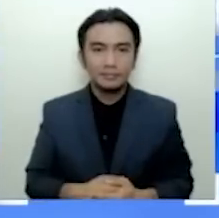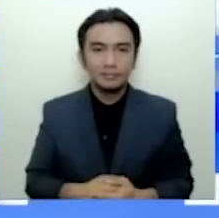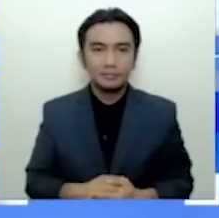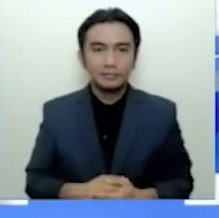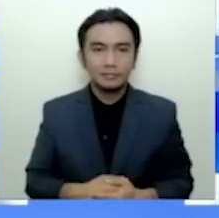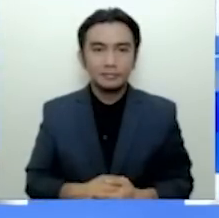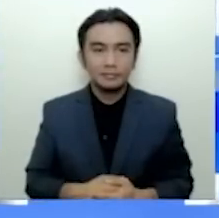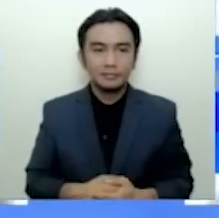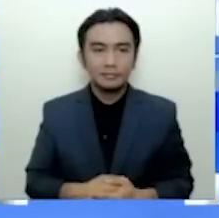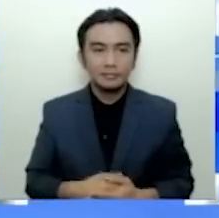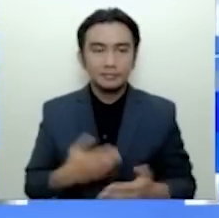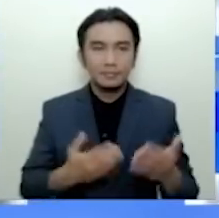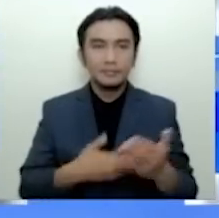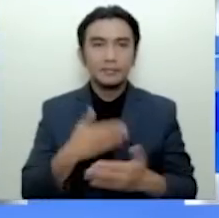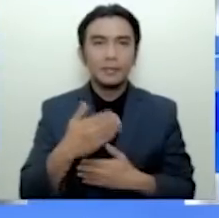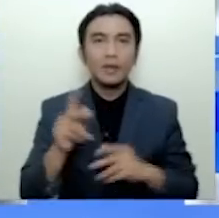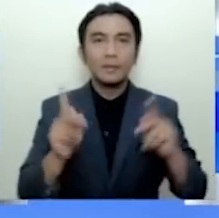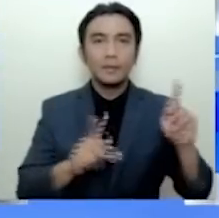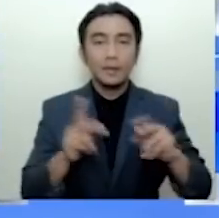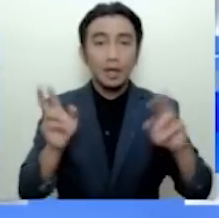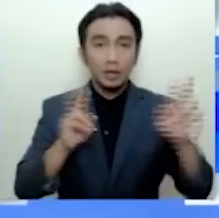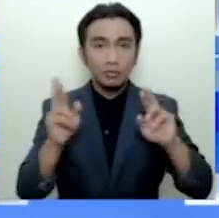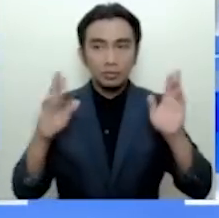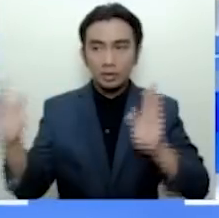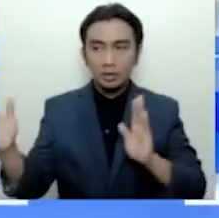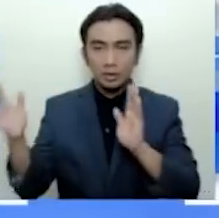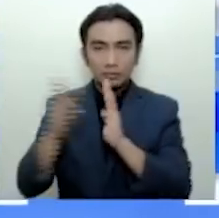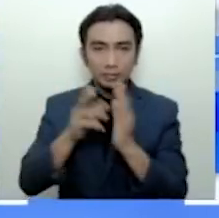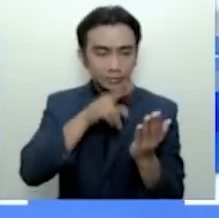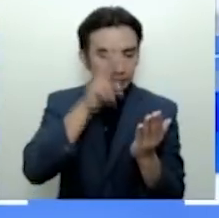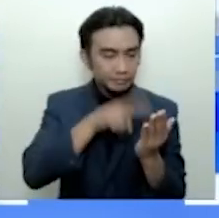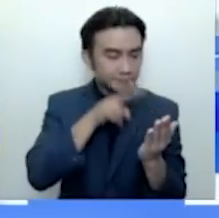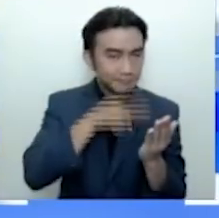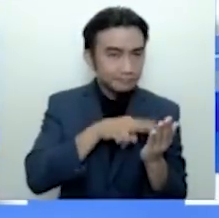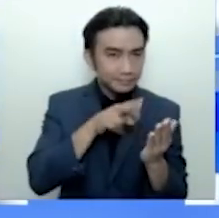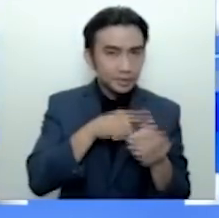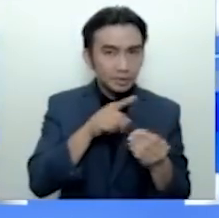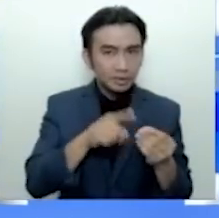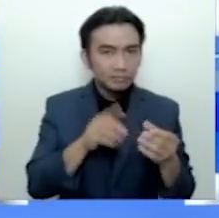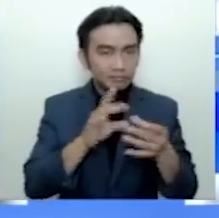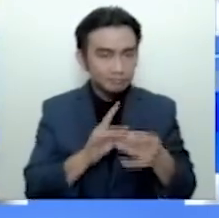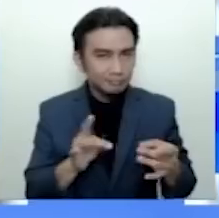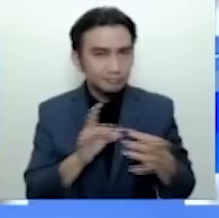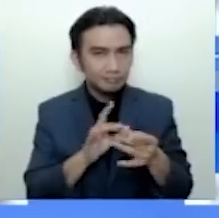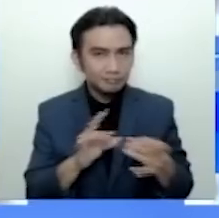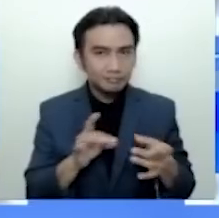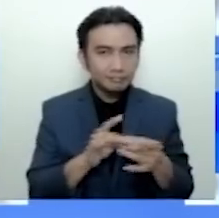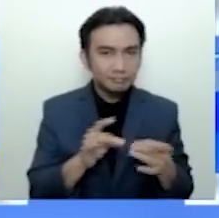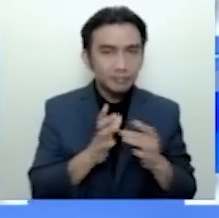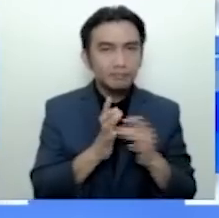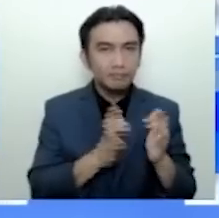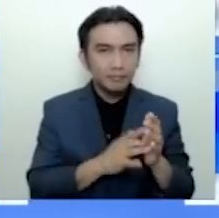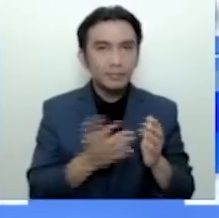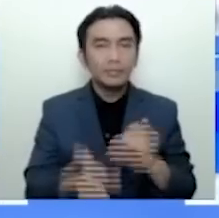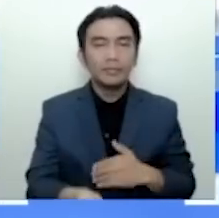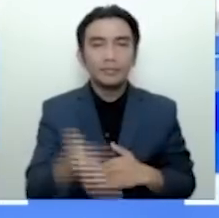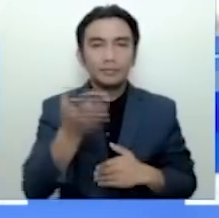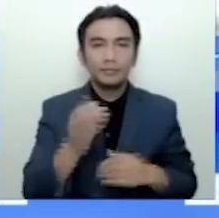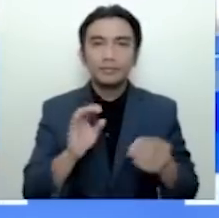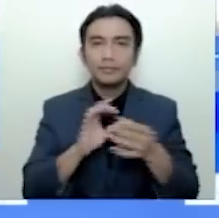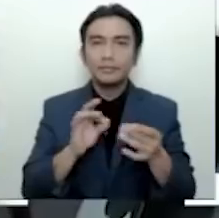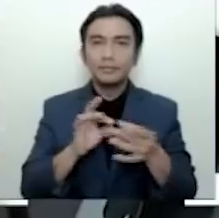Naghahanda na ang mga deboto para sa face-to-face na pabasa at iba pang tradisyon tuwing Semana Santa. Saksi si Jamie Santos.